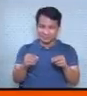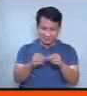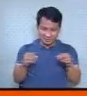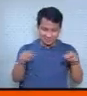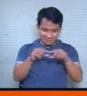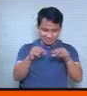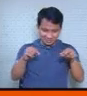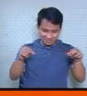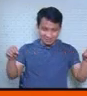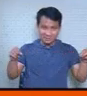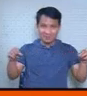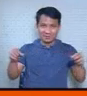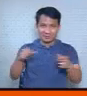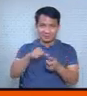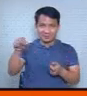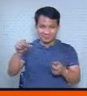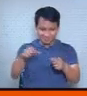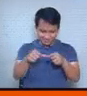Ano ba to? Parang tape?